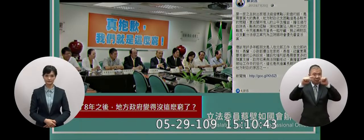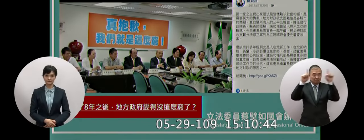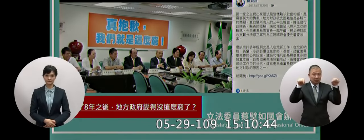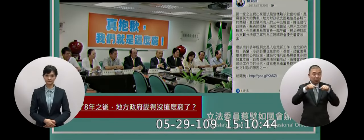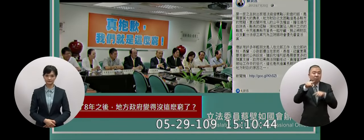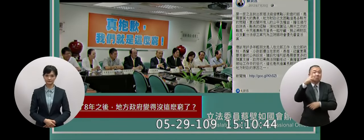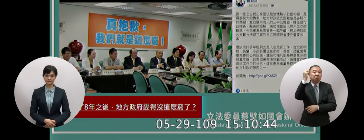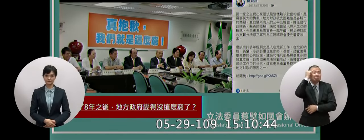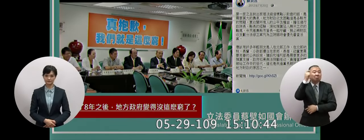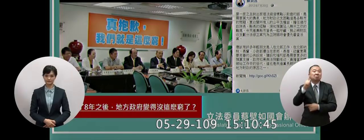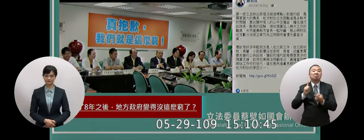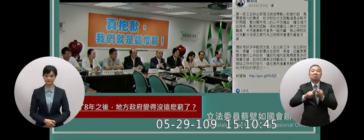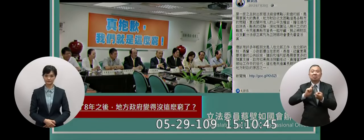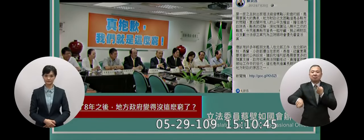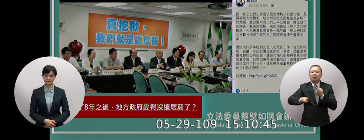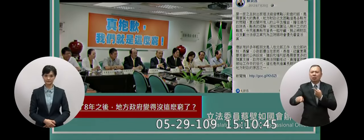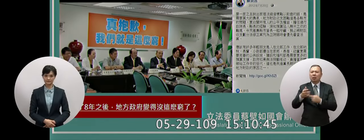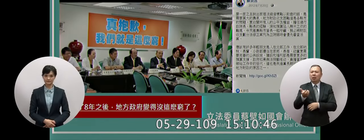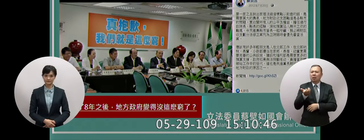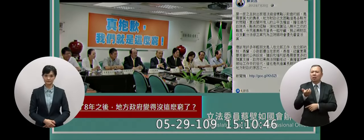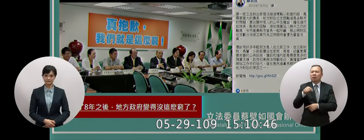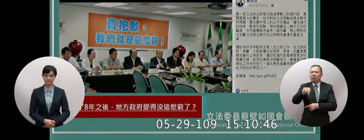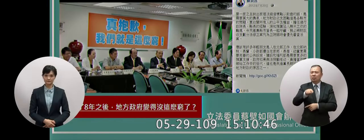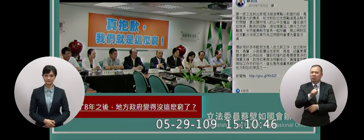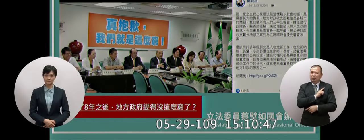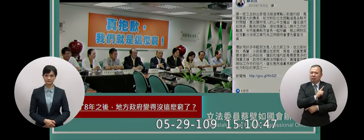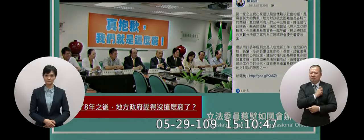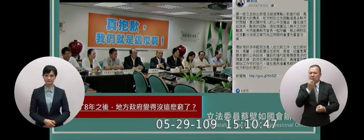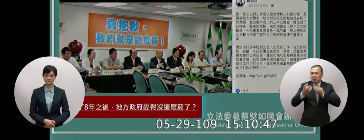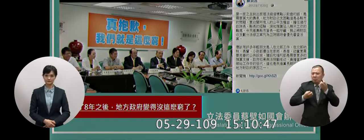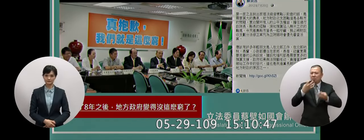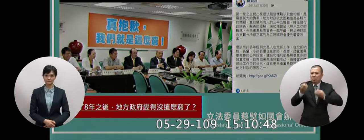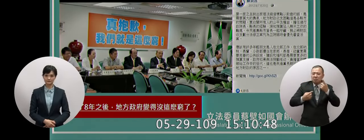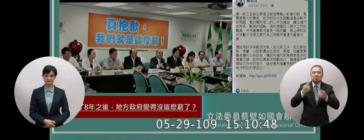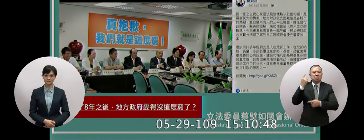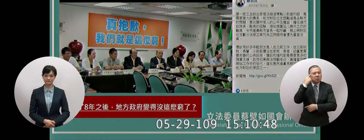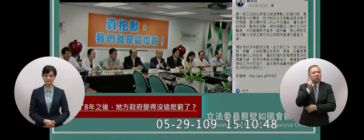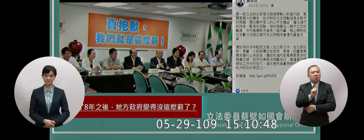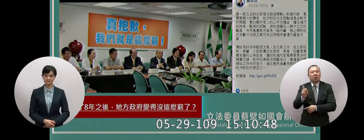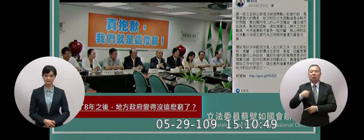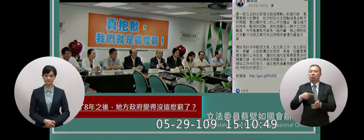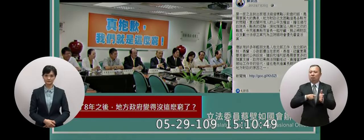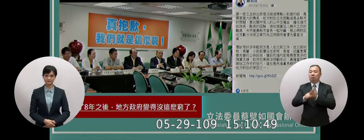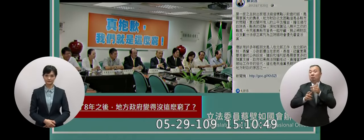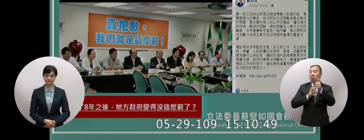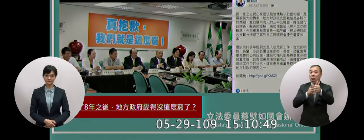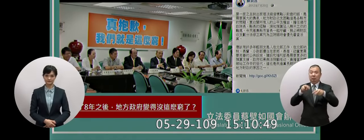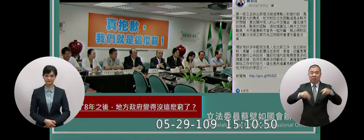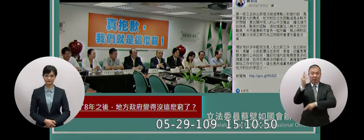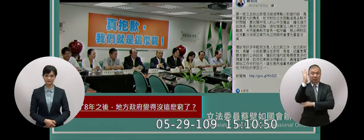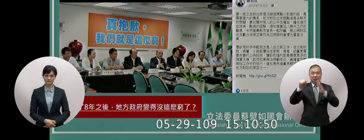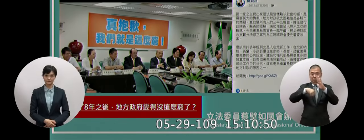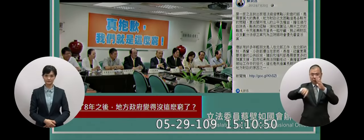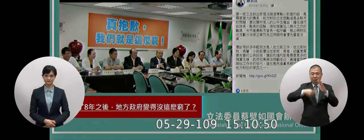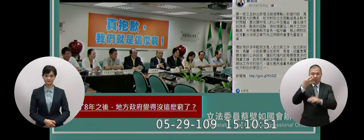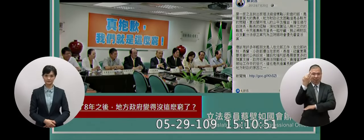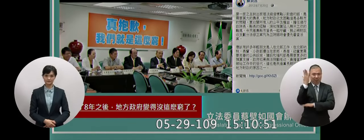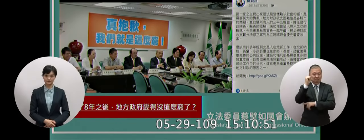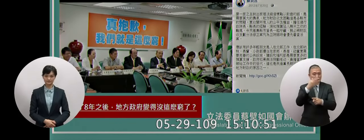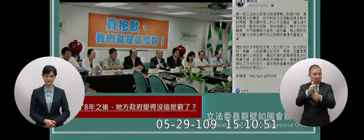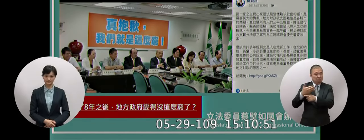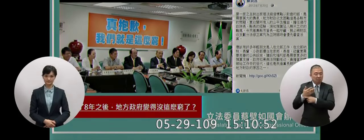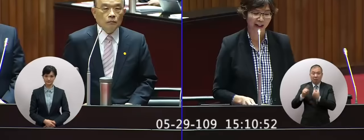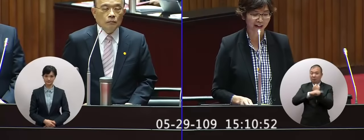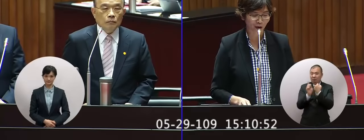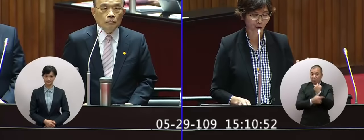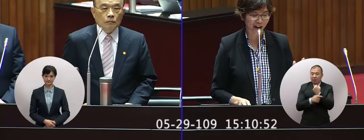那刚刚也听了院长讲了这样的一个自己的想法，所以直接问好了，行政院版的财政发分法下